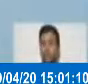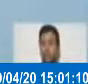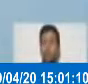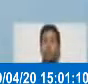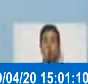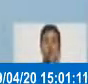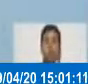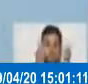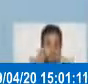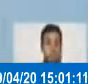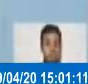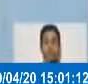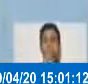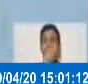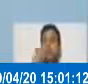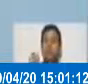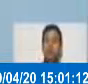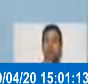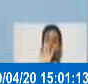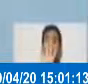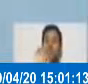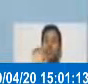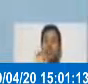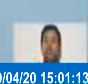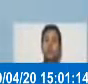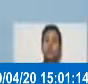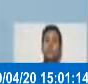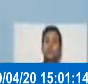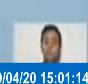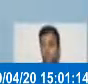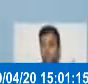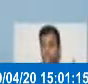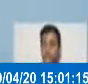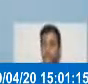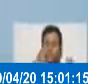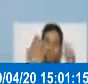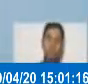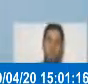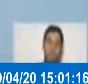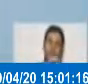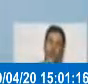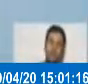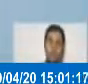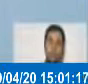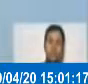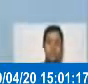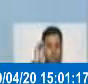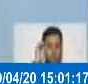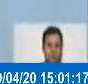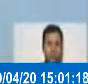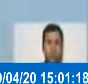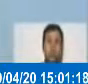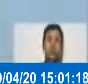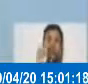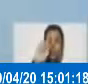রোগী, আমরা 29 তারিখের সারা দেশ থেকে তথ্য এখনো এসে পৌঁছায় নাই, তবে আমি যদি 28 তারিখের